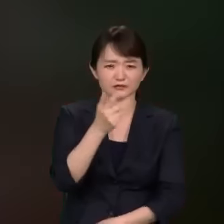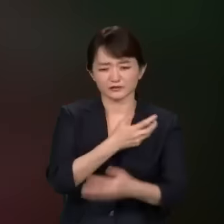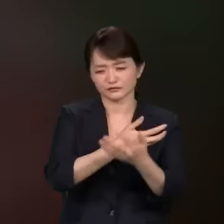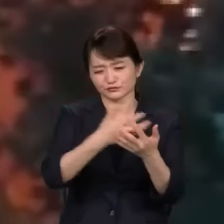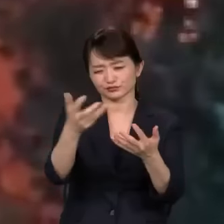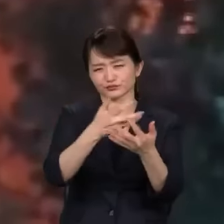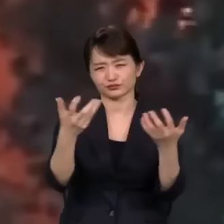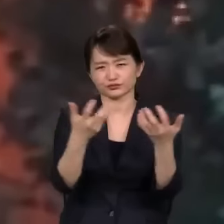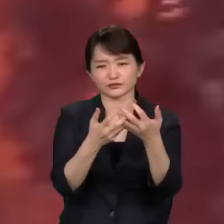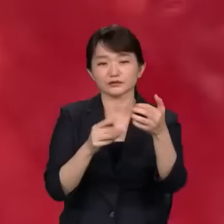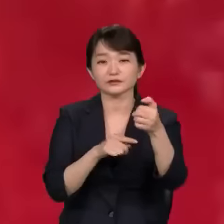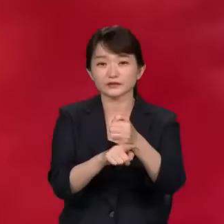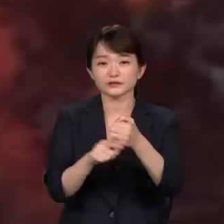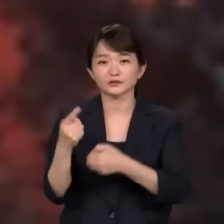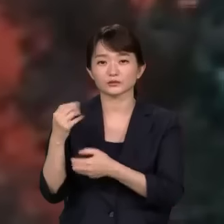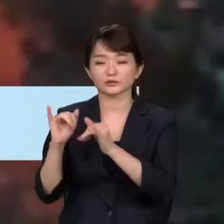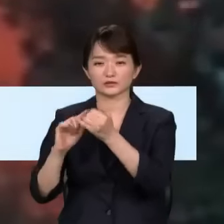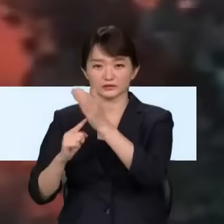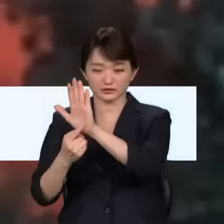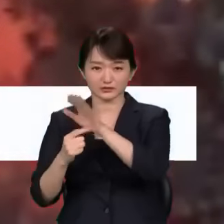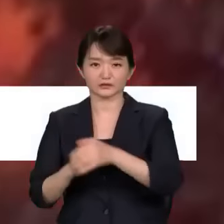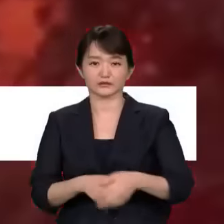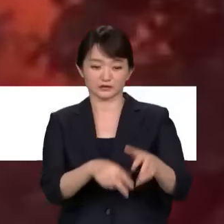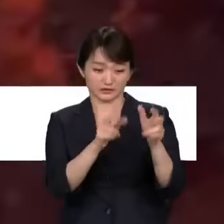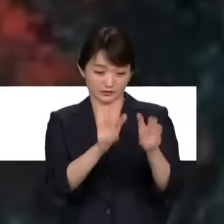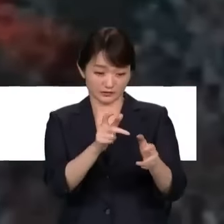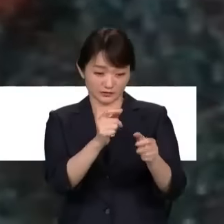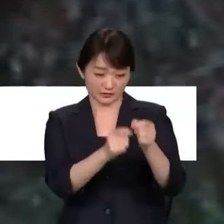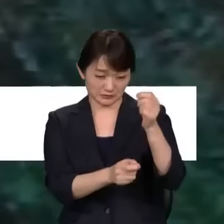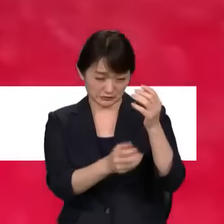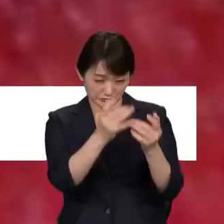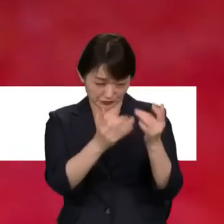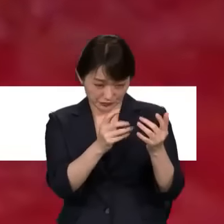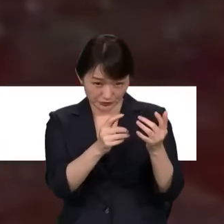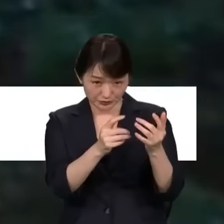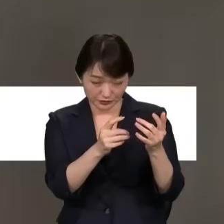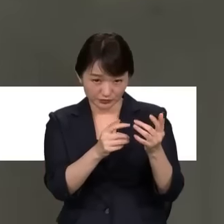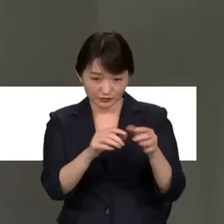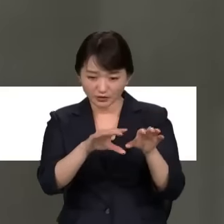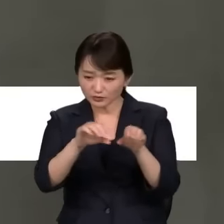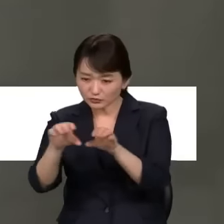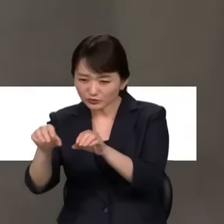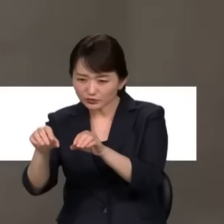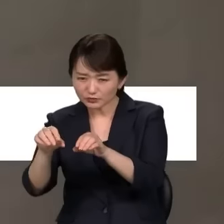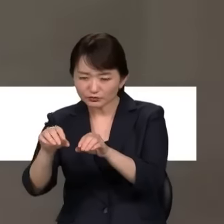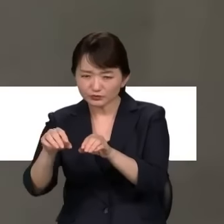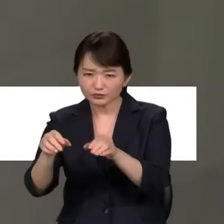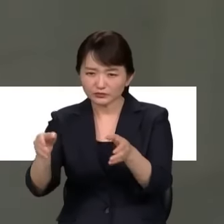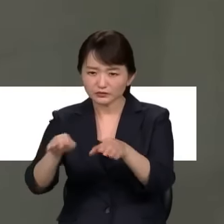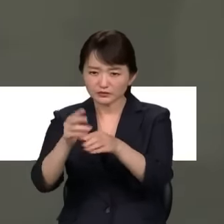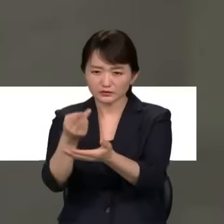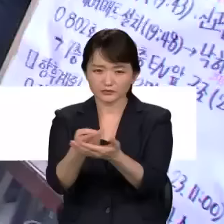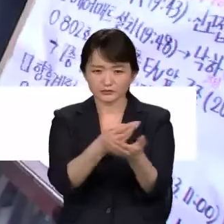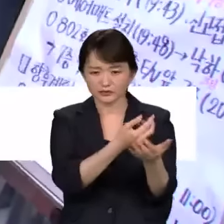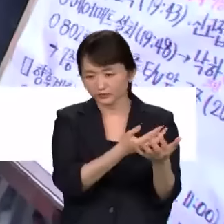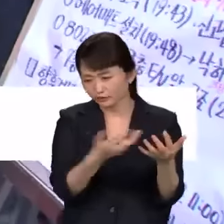이유입니다. 소방 관계자는 에어컨에서 불똥이 떨어져 소파나 침대에 옮겨 붙은 걸로 보인다고